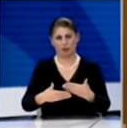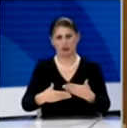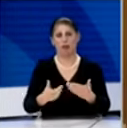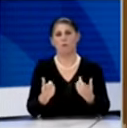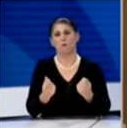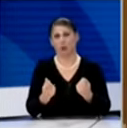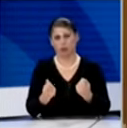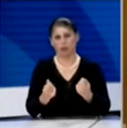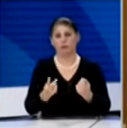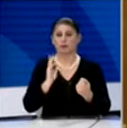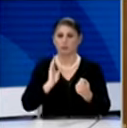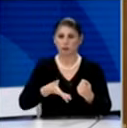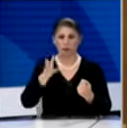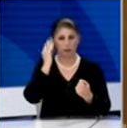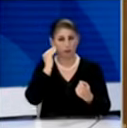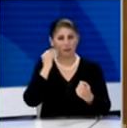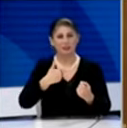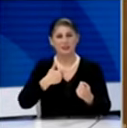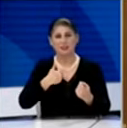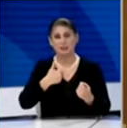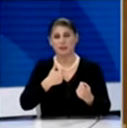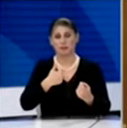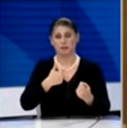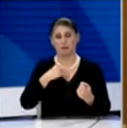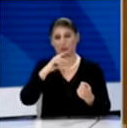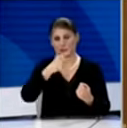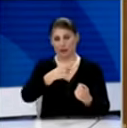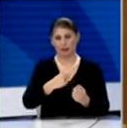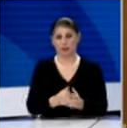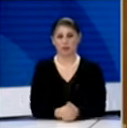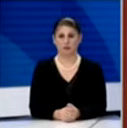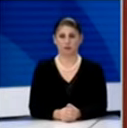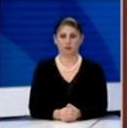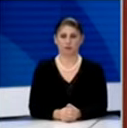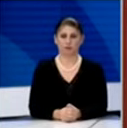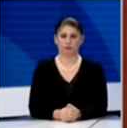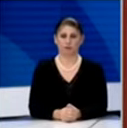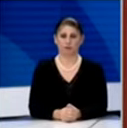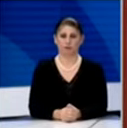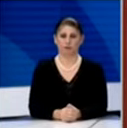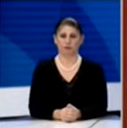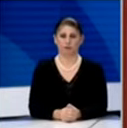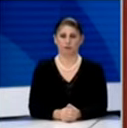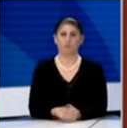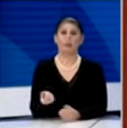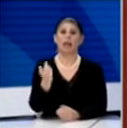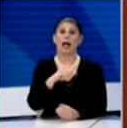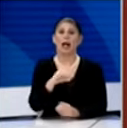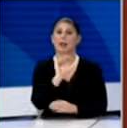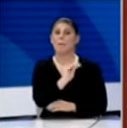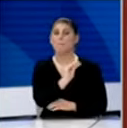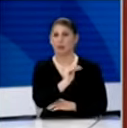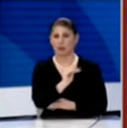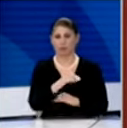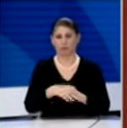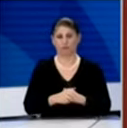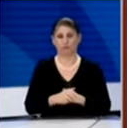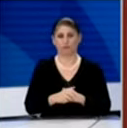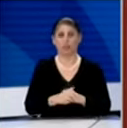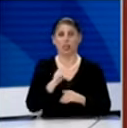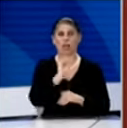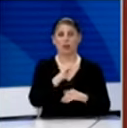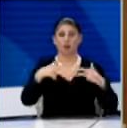προκαλέσατε, για να μπορέσετε να ακούσετε και τις δικές μας απαντήσεις. Άλλη επίκαιρη ερώτηση.